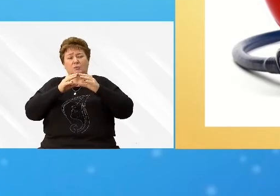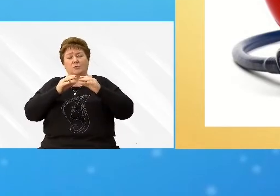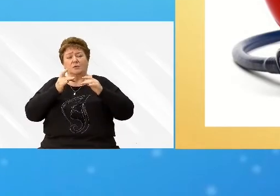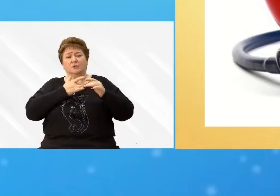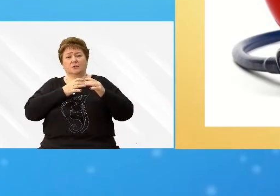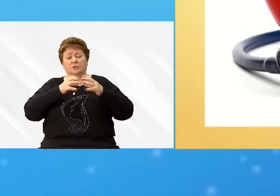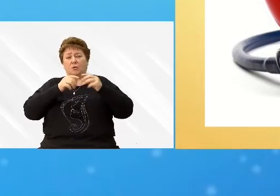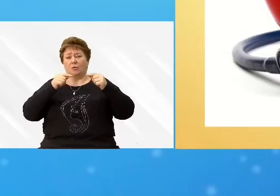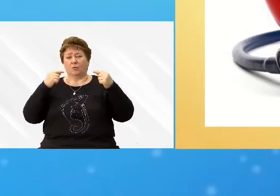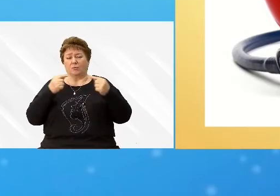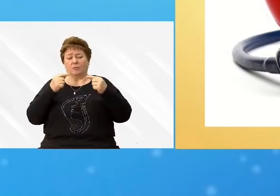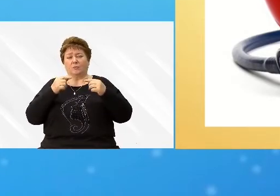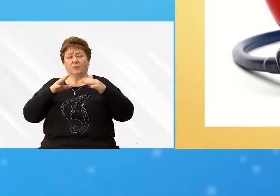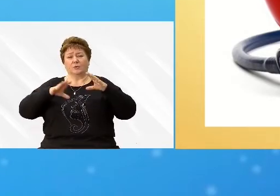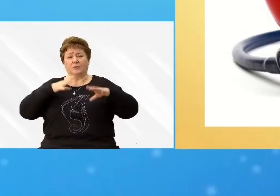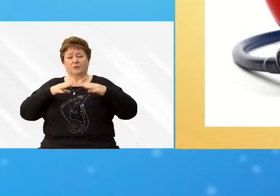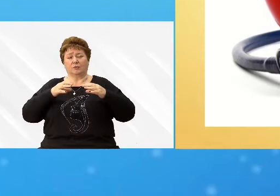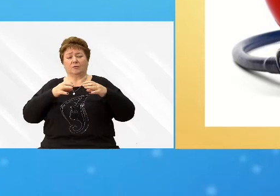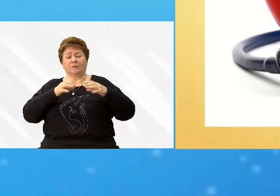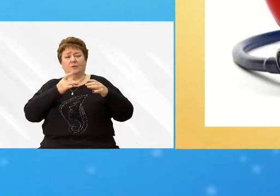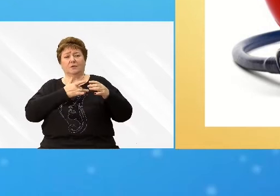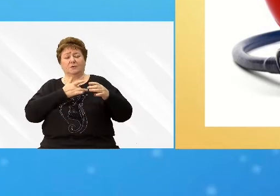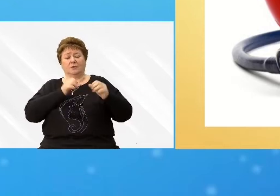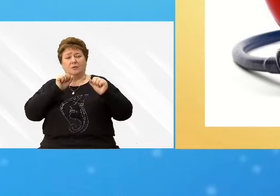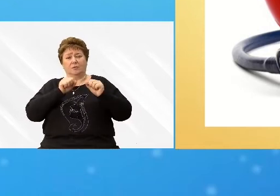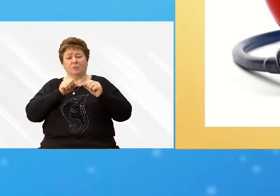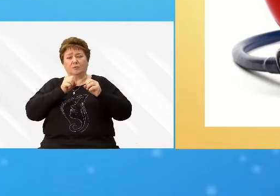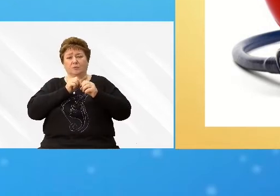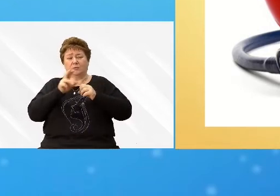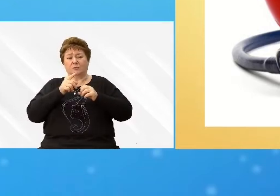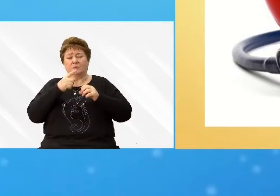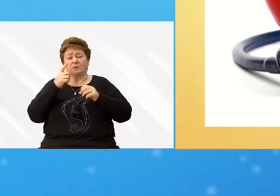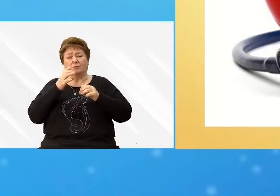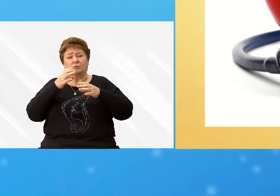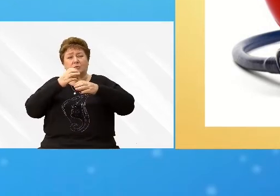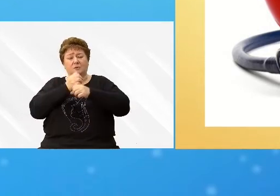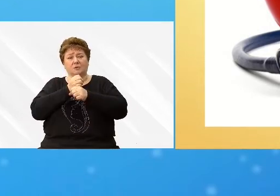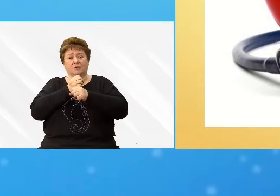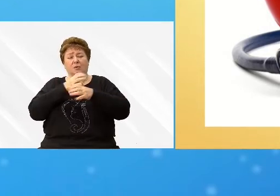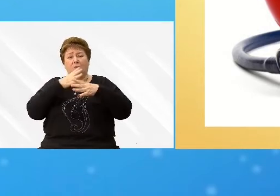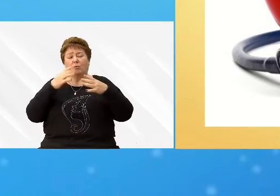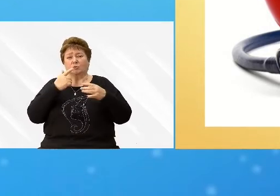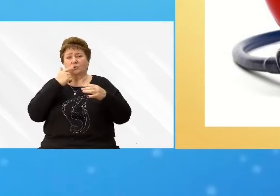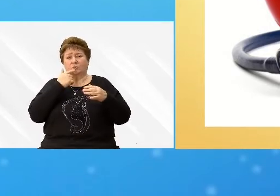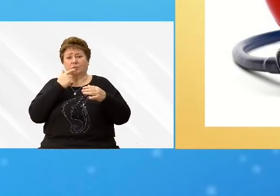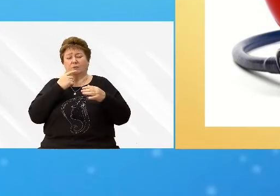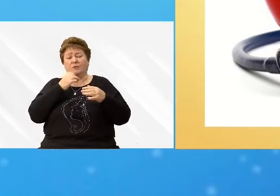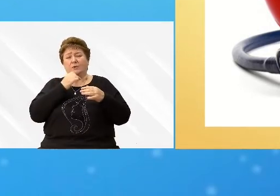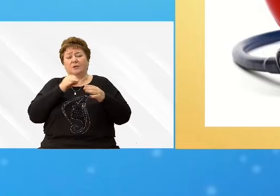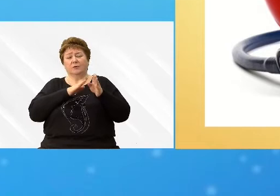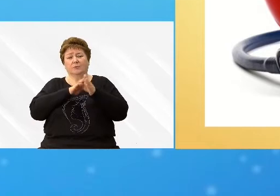крупнее тренированное сердце может выбрасывать за одно сокращение больше крови и